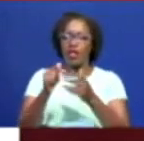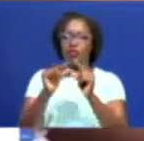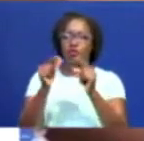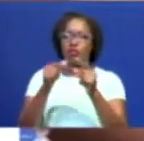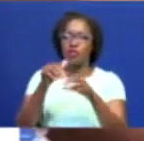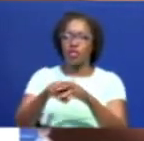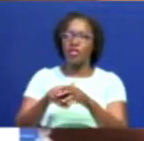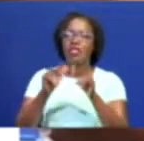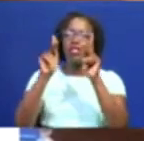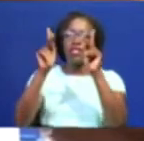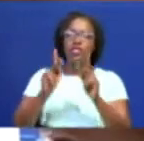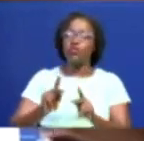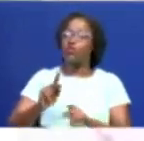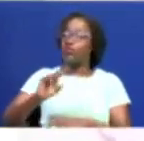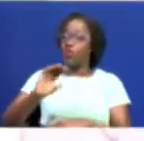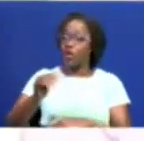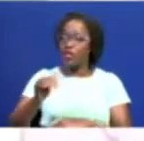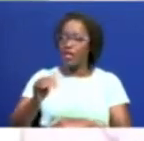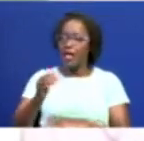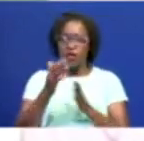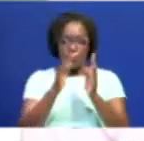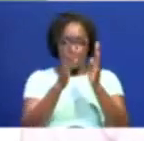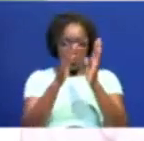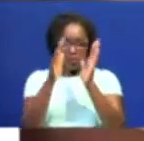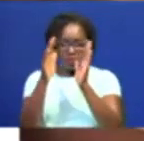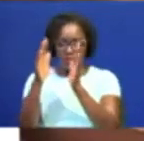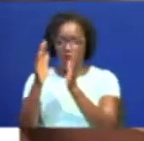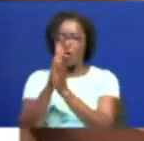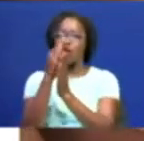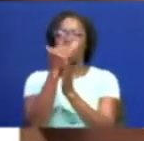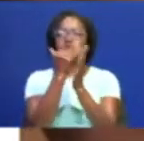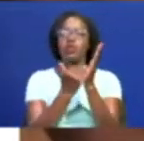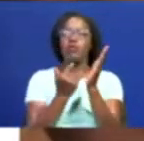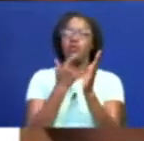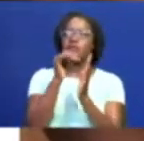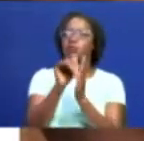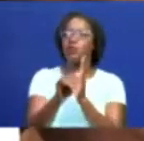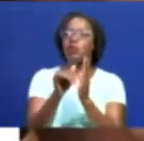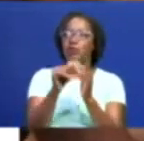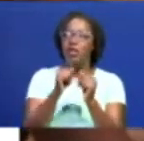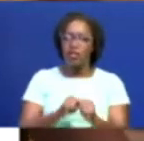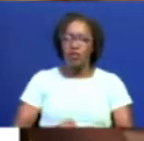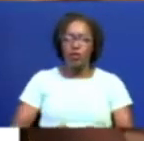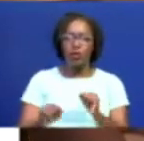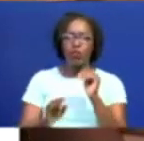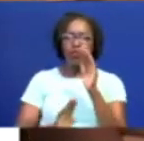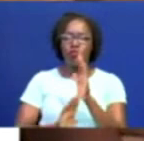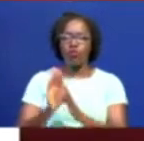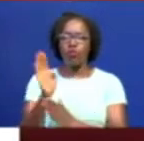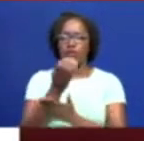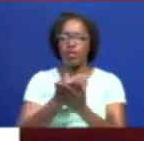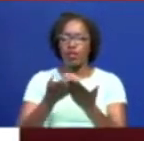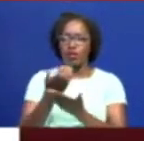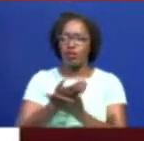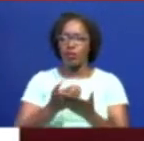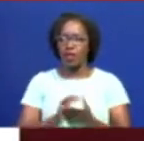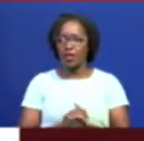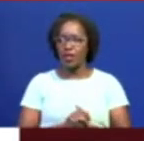Kisumu. Makundi hayo yamesifia mpango huo wa, na kusema kwamba utawezesha kujiendeleza kiuchumi.